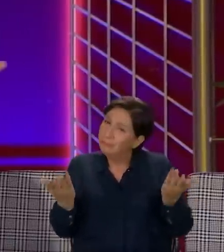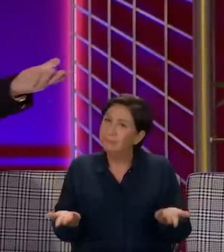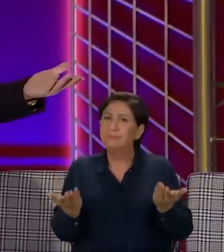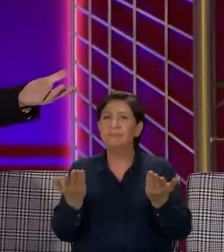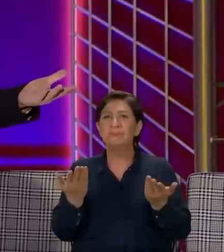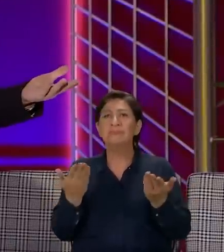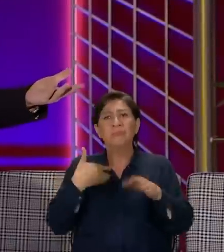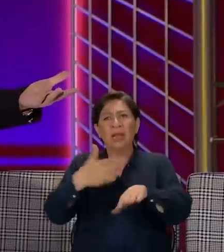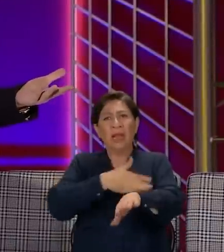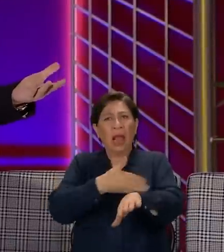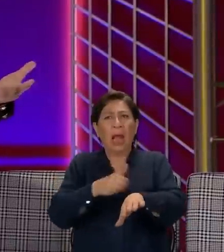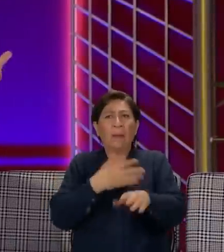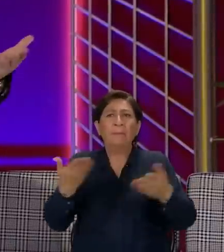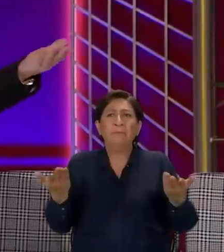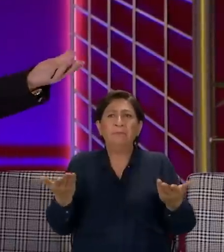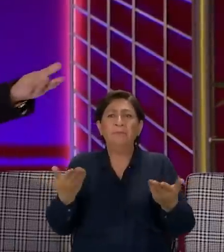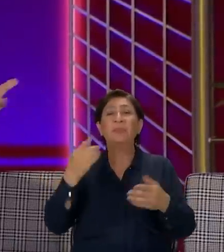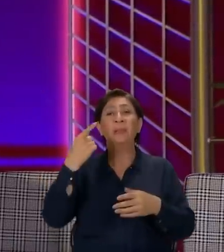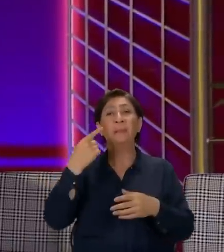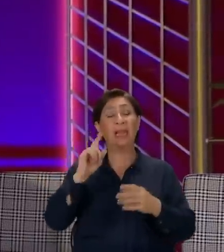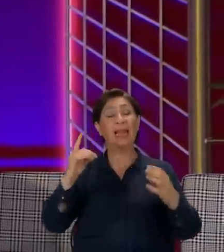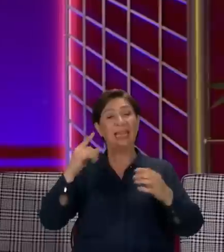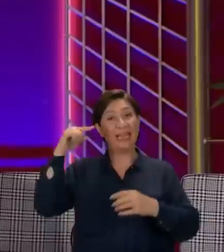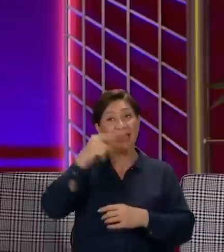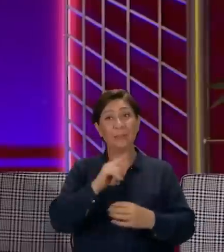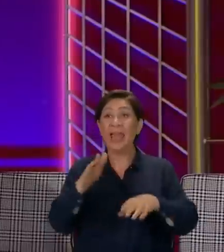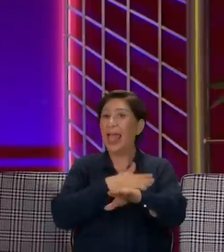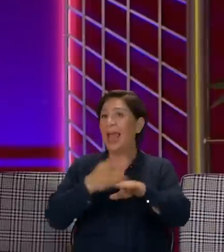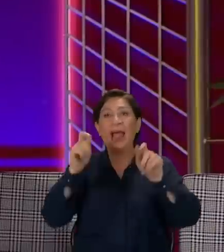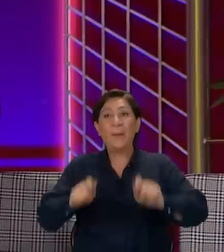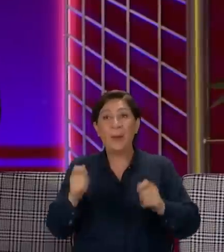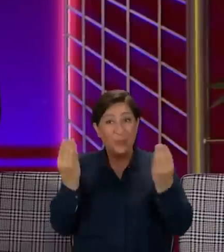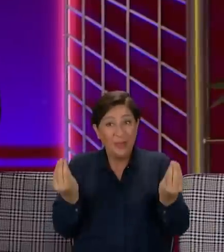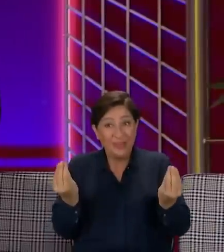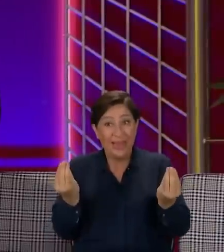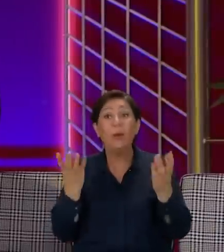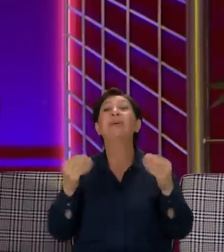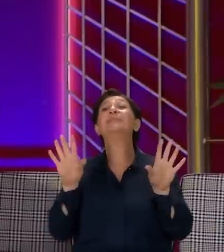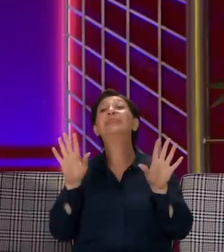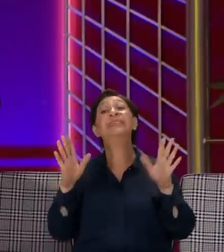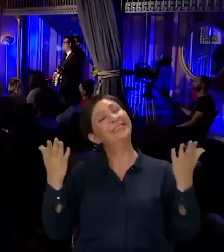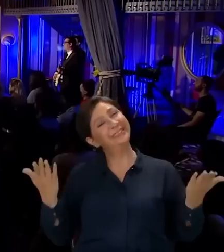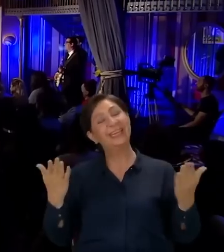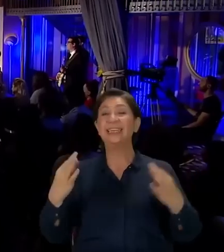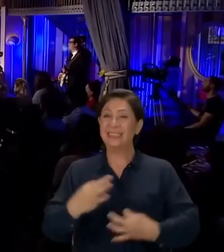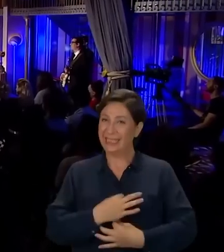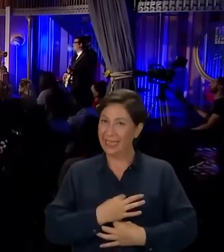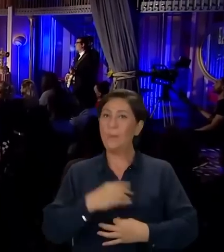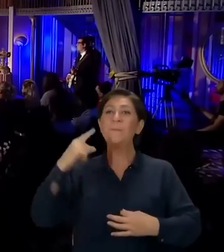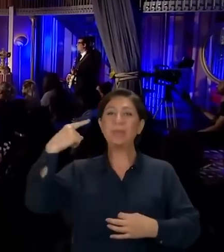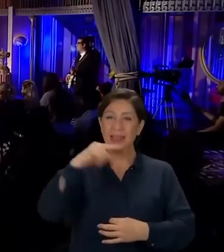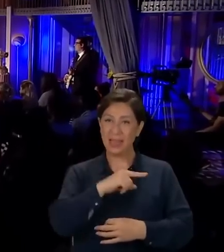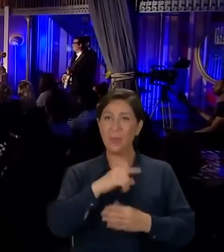madem yalakayım o zaman Binali Bey'e de yalakalık yaparım. Ne güzel işte, değil mi? Olmaz mı? Peki, Sayın Binali